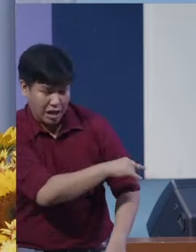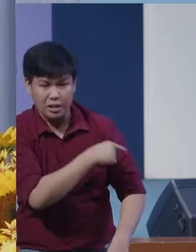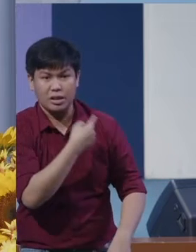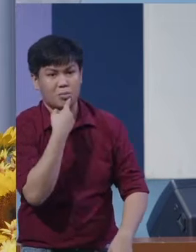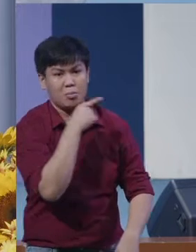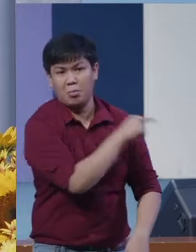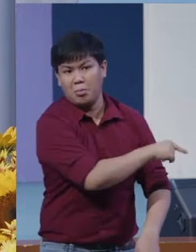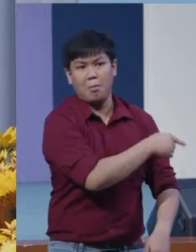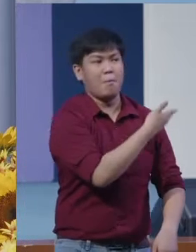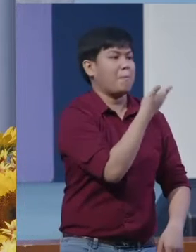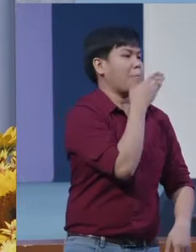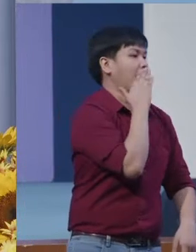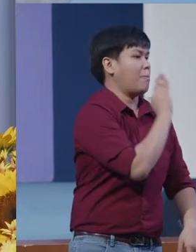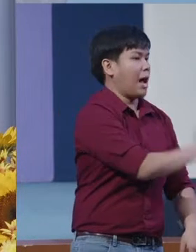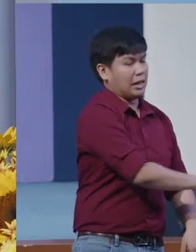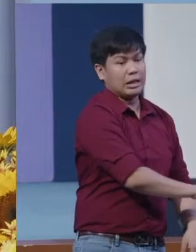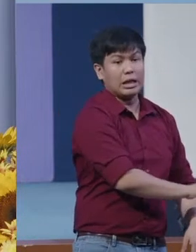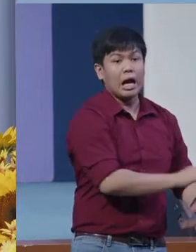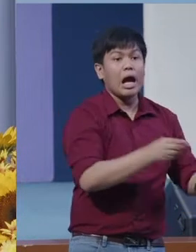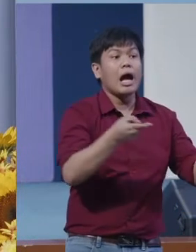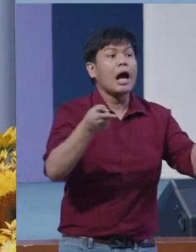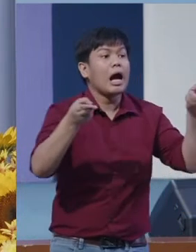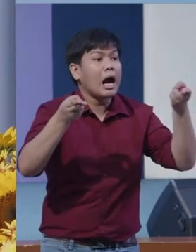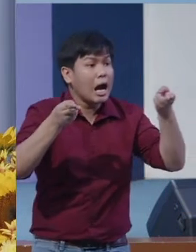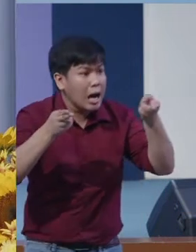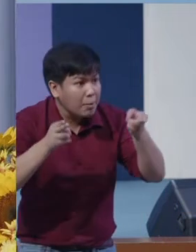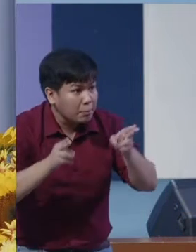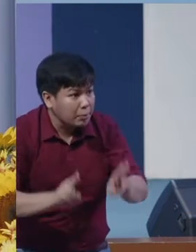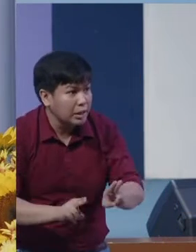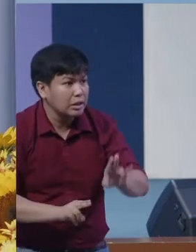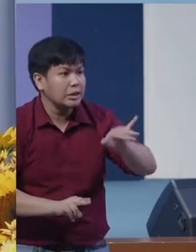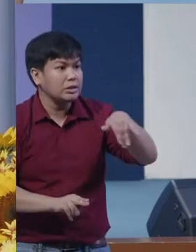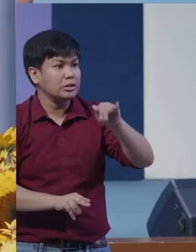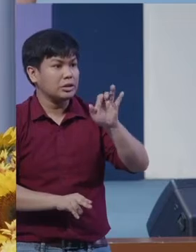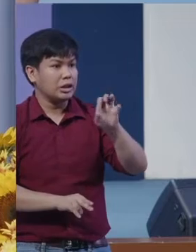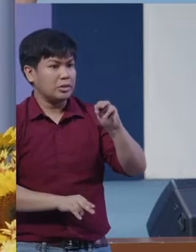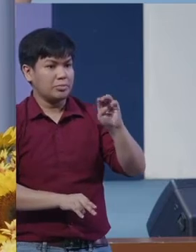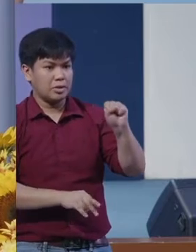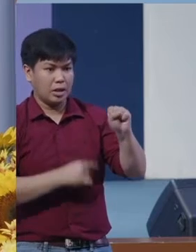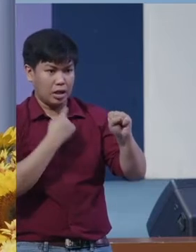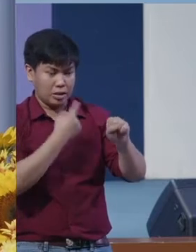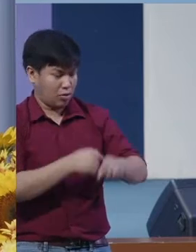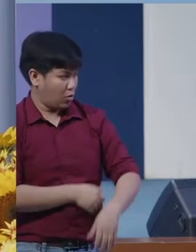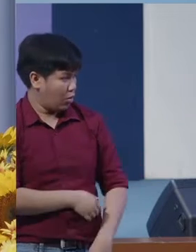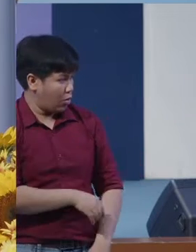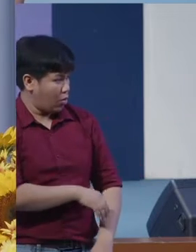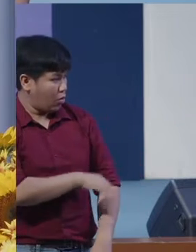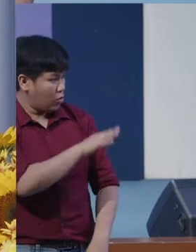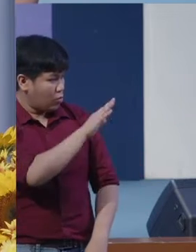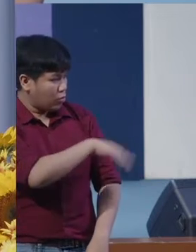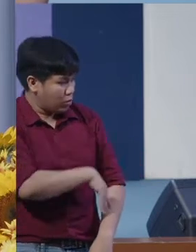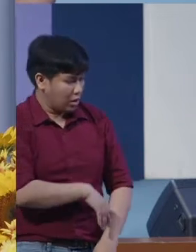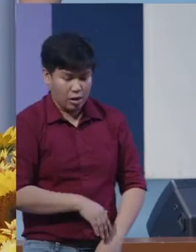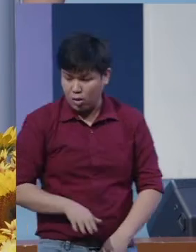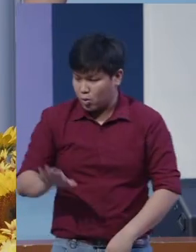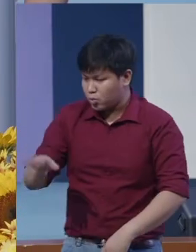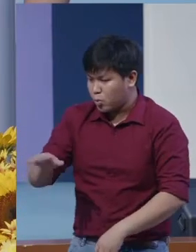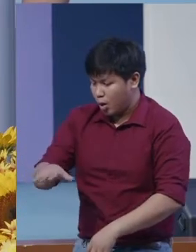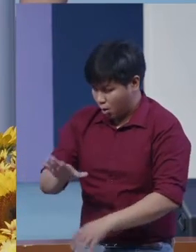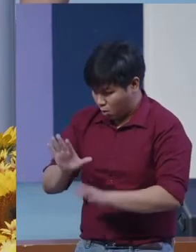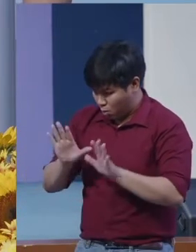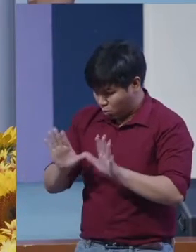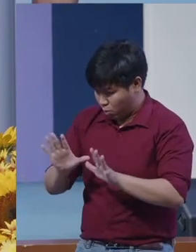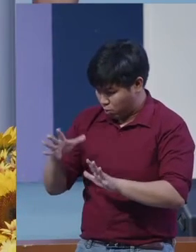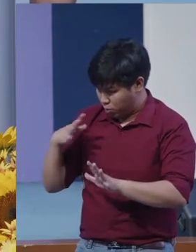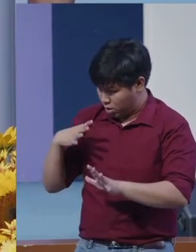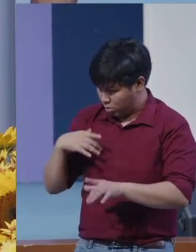nangyayari siguro. Kaya binagbabala si James, teka muna, don't speak evil one to another. Huwag kayong magsalita ng masama sa